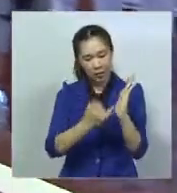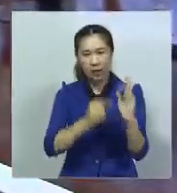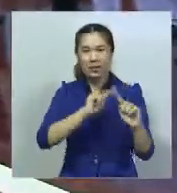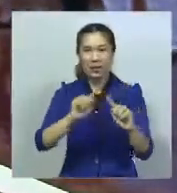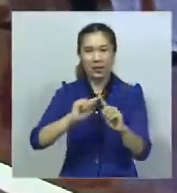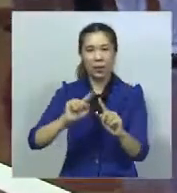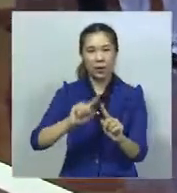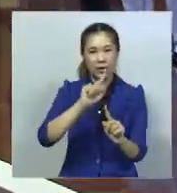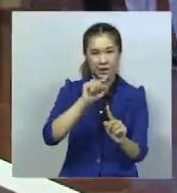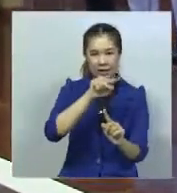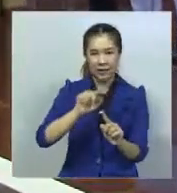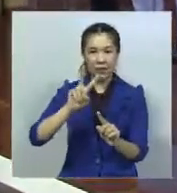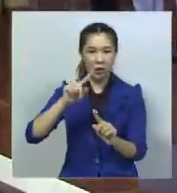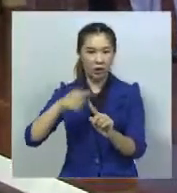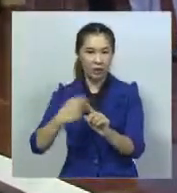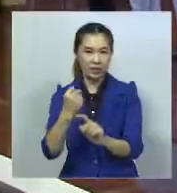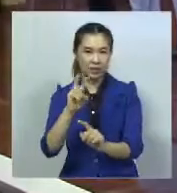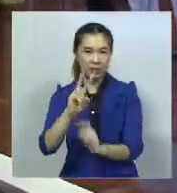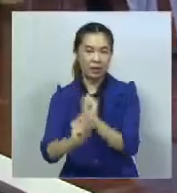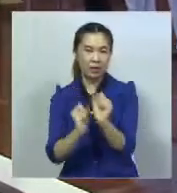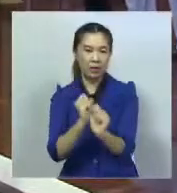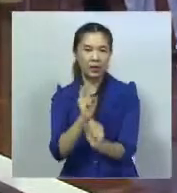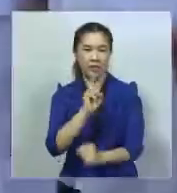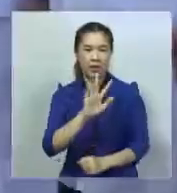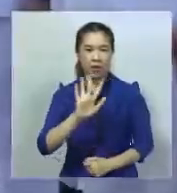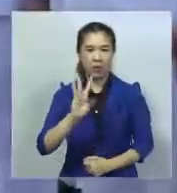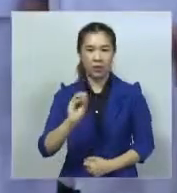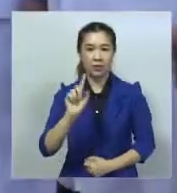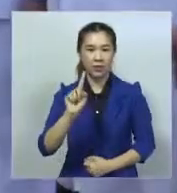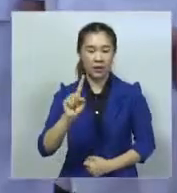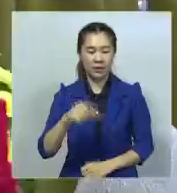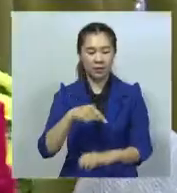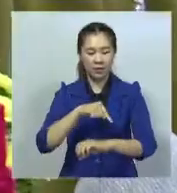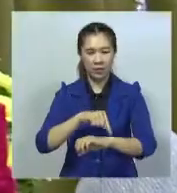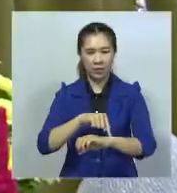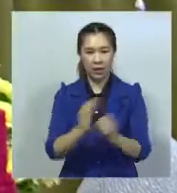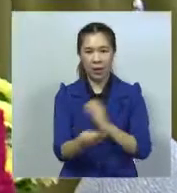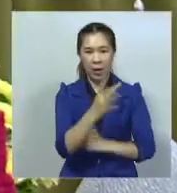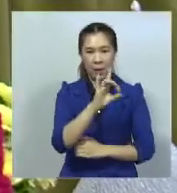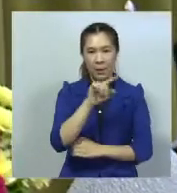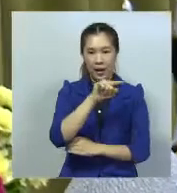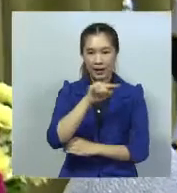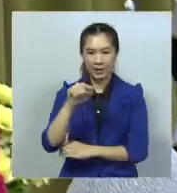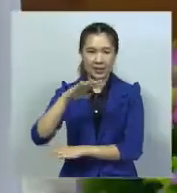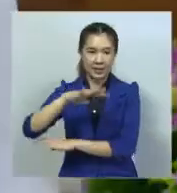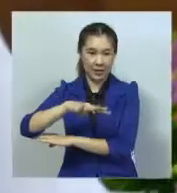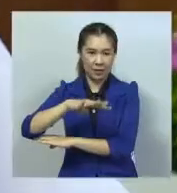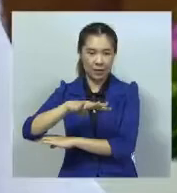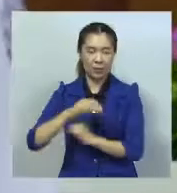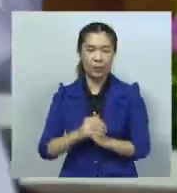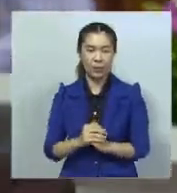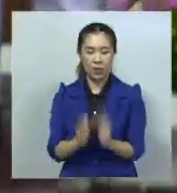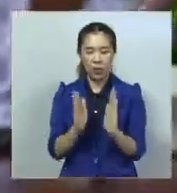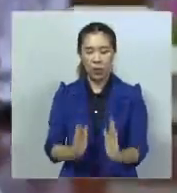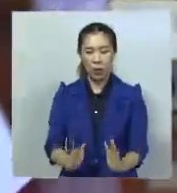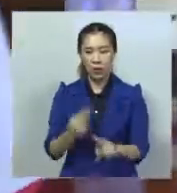างๆในวันที่1และ2ธันวาคม2561เวลา8นาฬิกาถึง16นาฬิกาสำหรับผู้